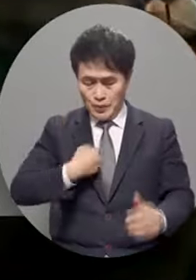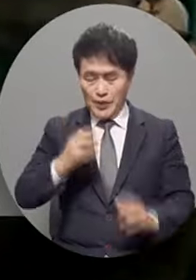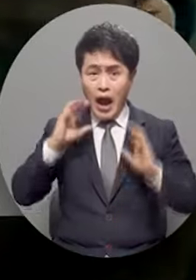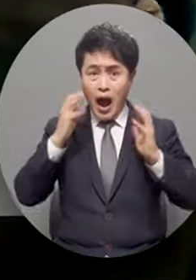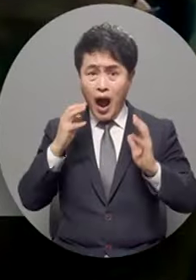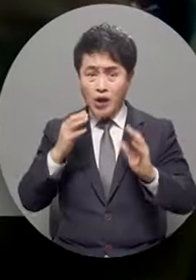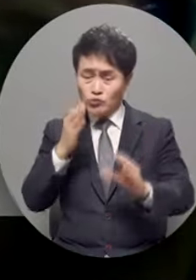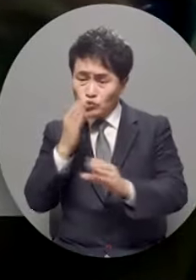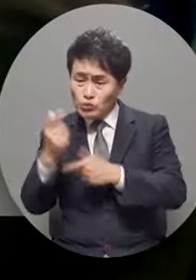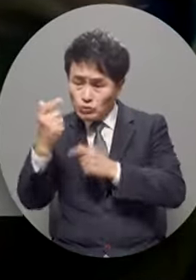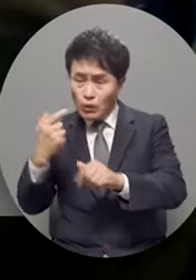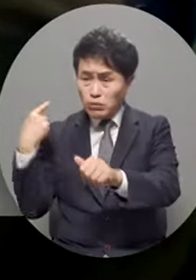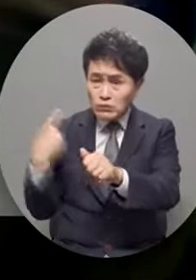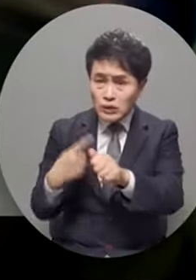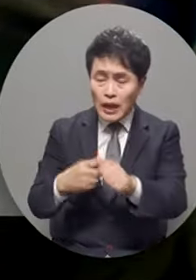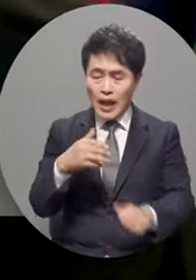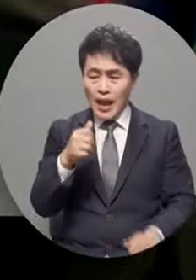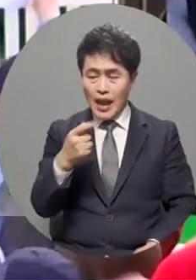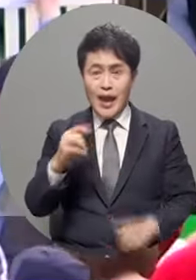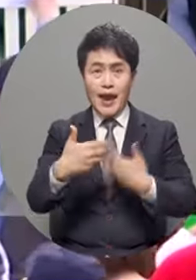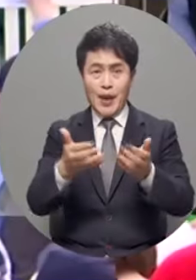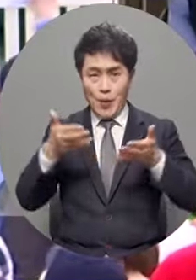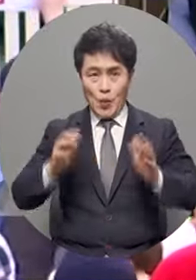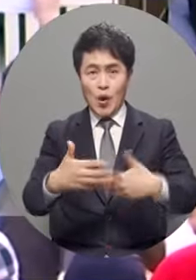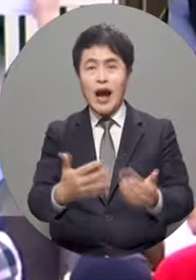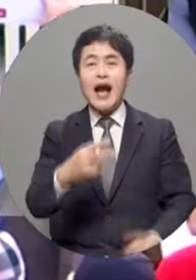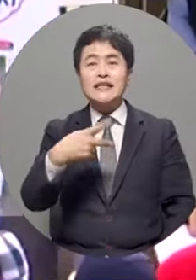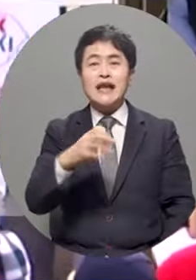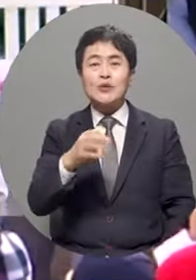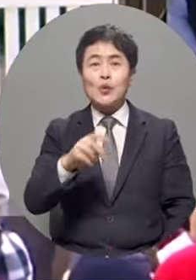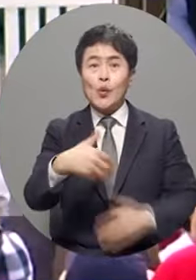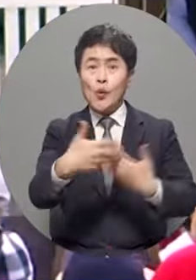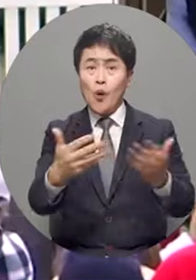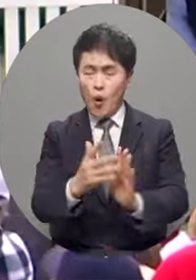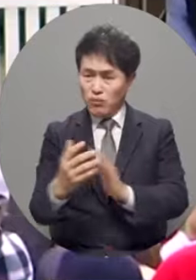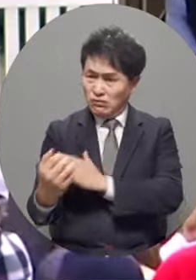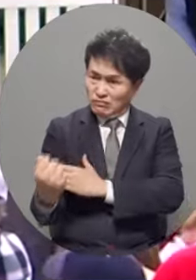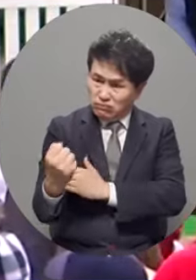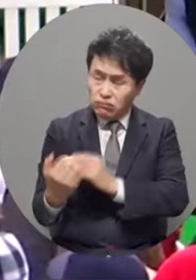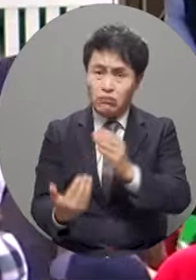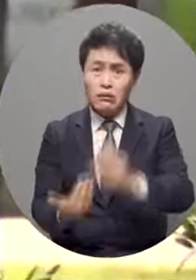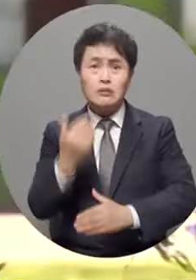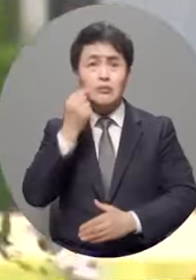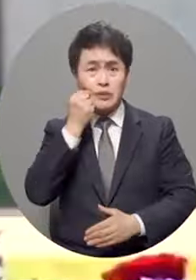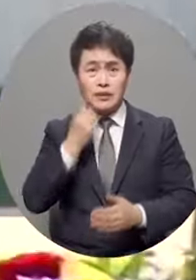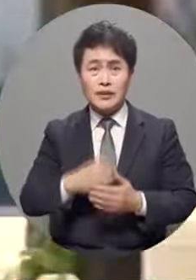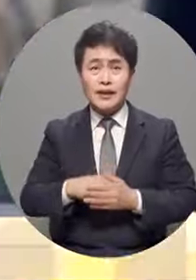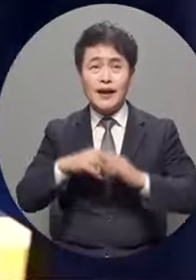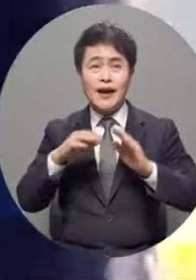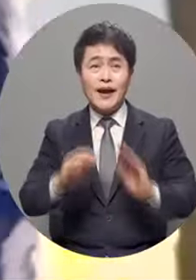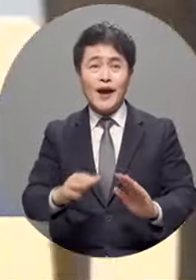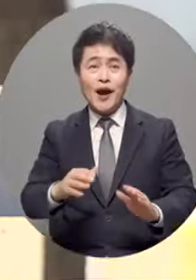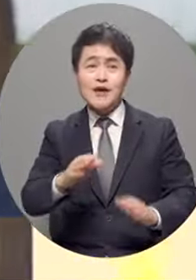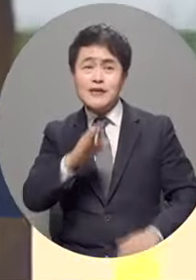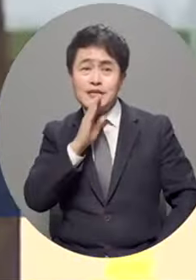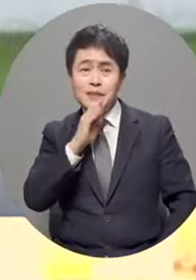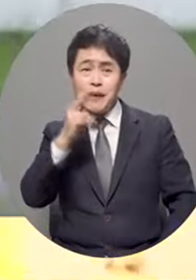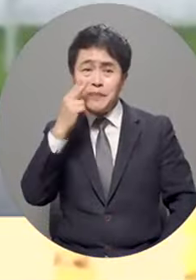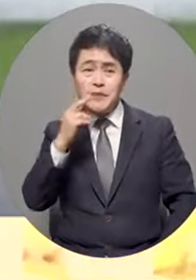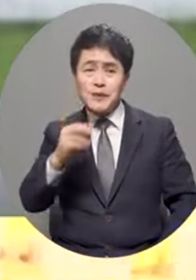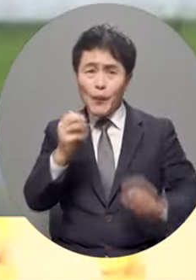비판을 받았던 헤일리는 고향인 사우스캐롤라이나에서 좀처럼 힘을 내지 못하고 있습니다. Do we really want to go and